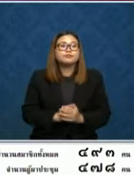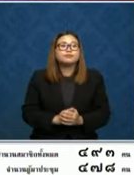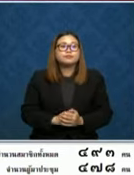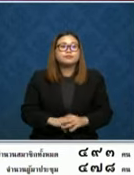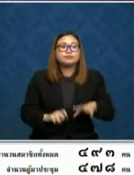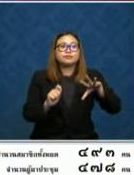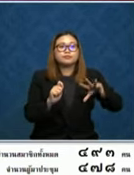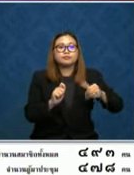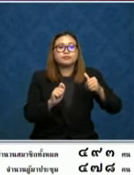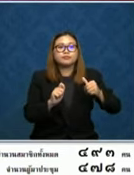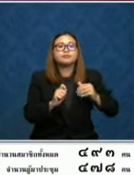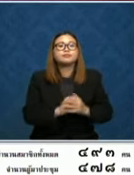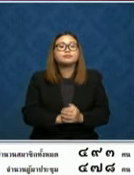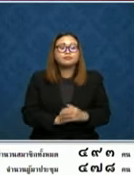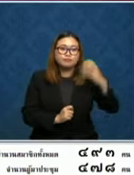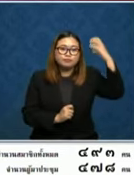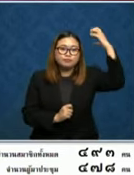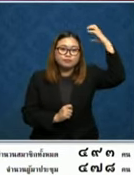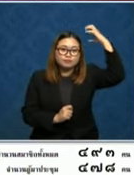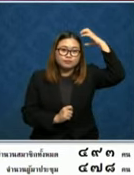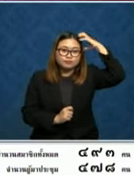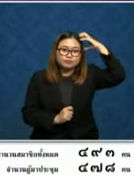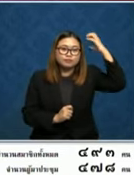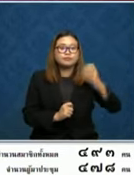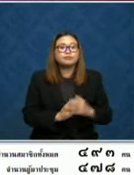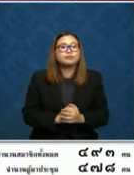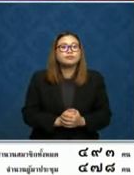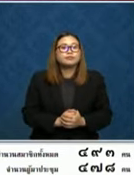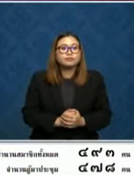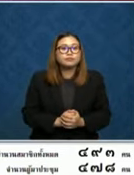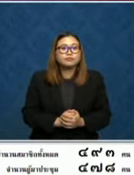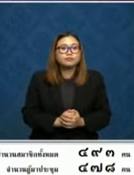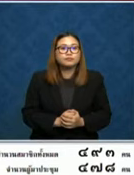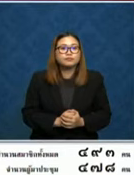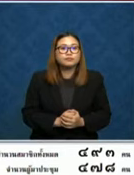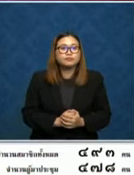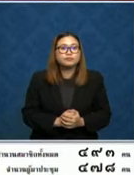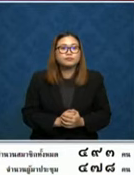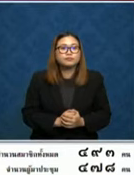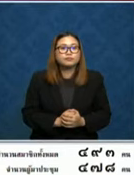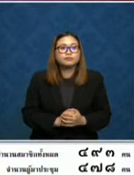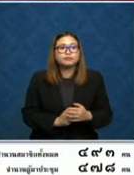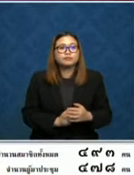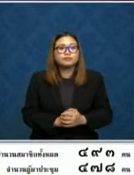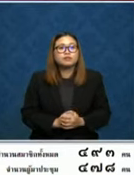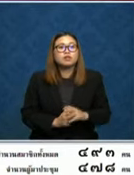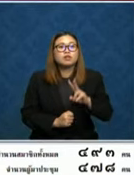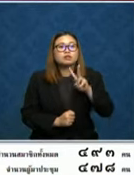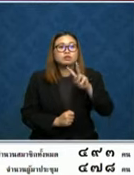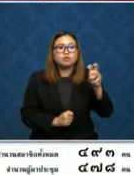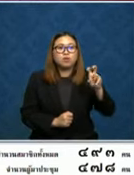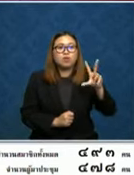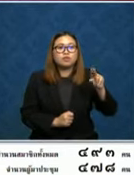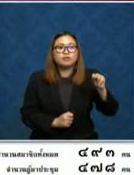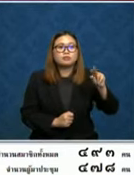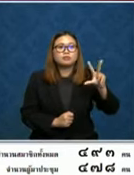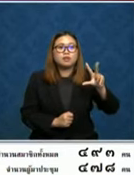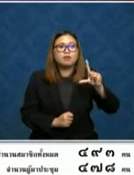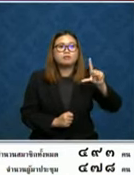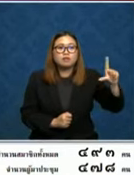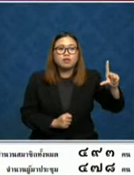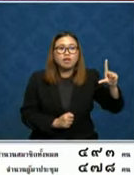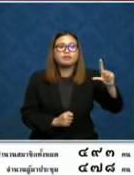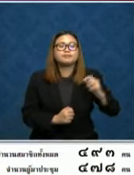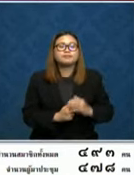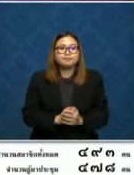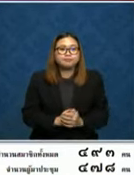วียงจันทน์ได้ถูกกำหนดไว้ที่233ล้านบาท 999,400 บาทซึ่งเป็นงบประมาณแบบผูกพัน